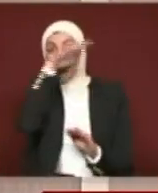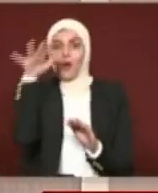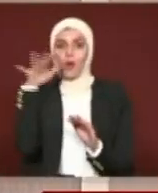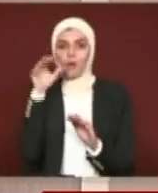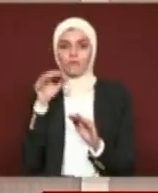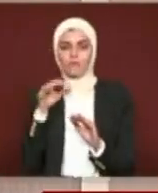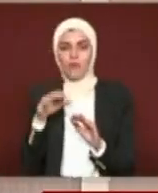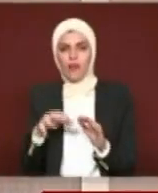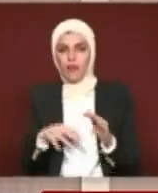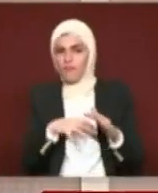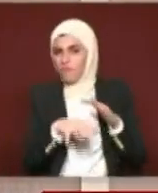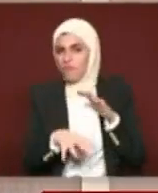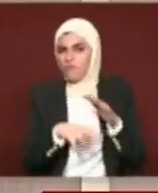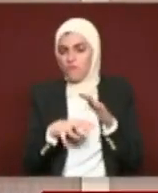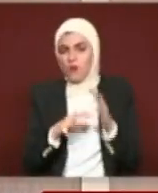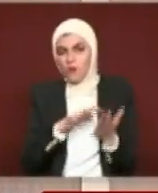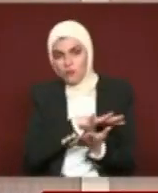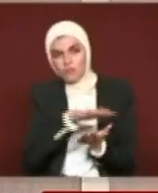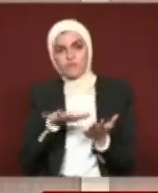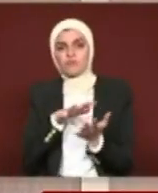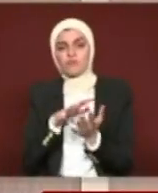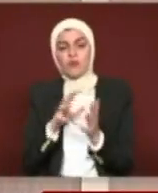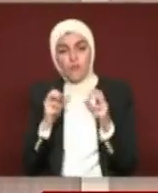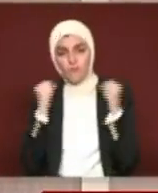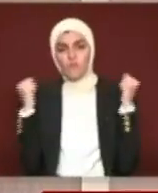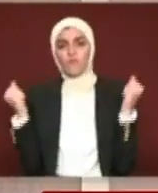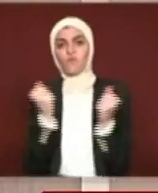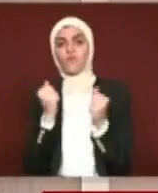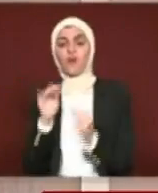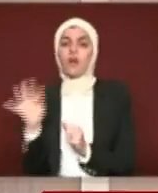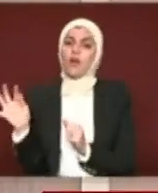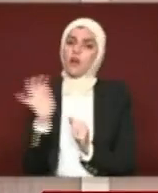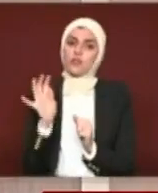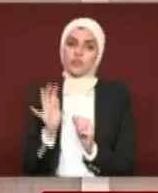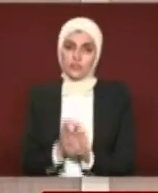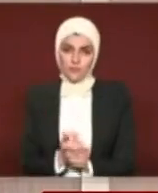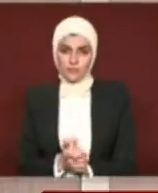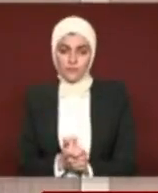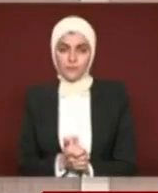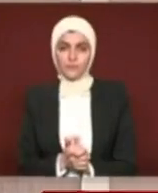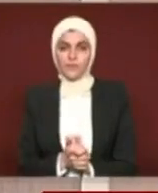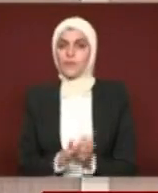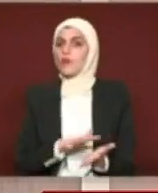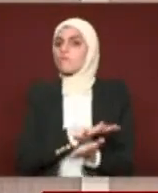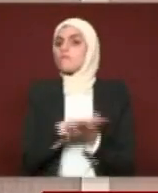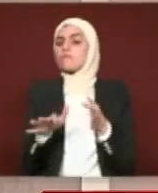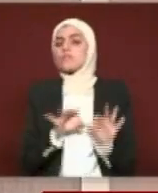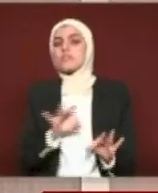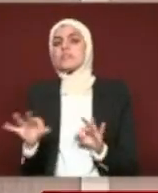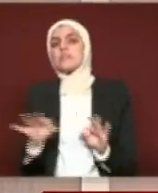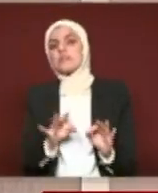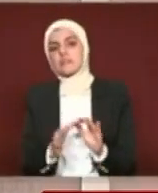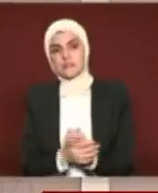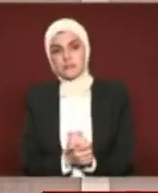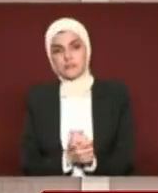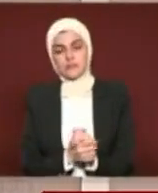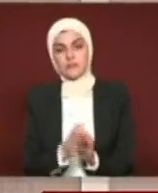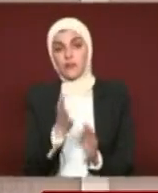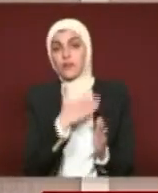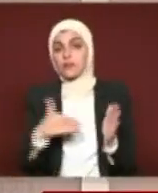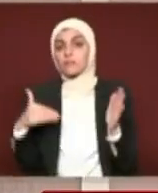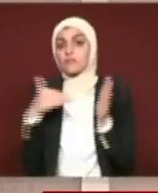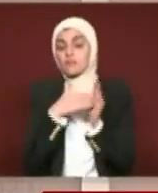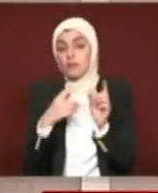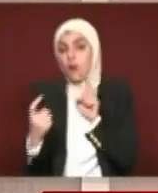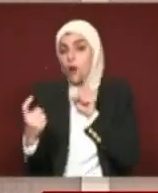الفوضى والانفجار الشعبي ينتج عنه مزيد من الصراعات السياسية وتصل إلى حد الحروب